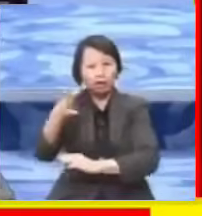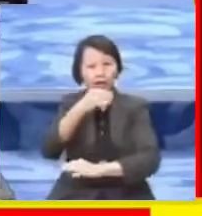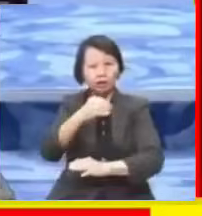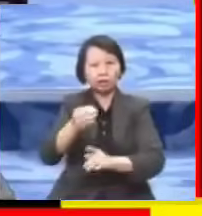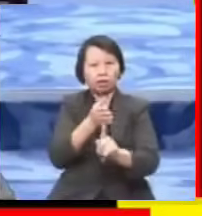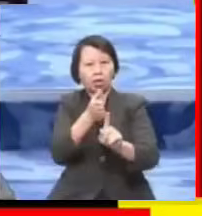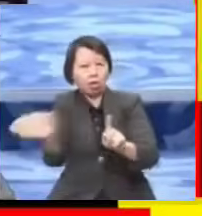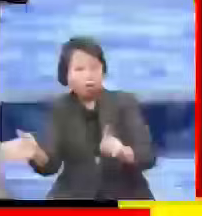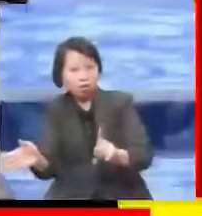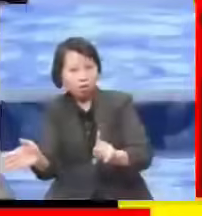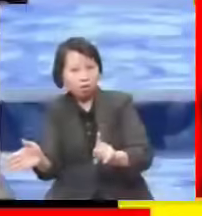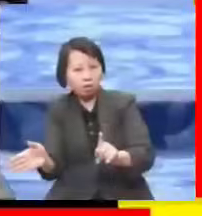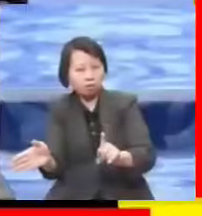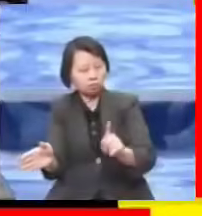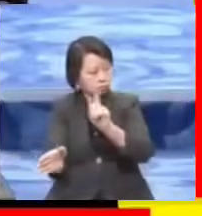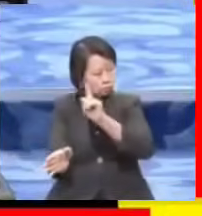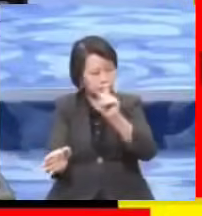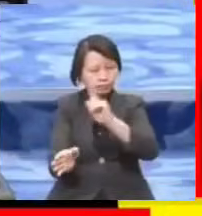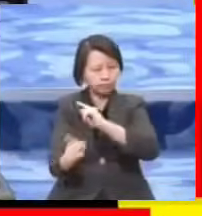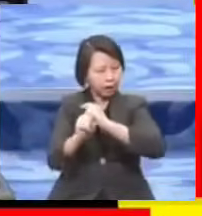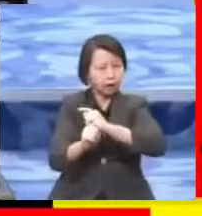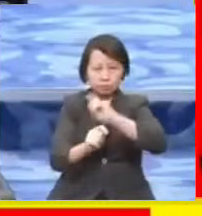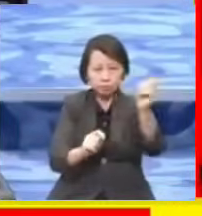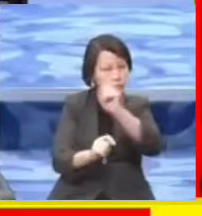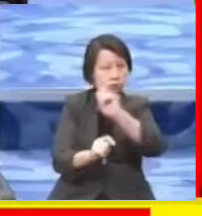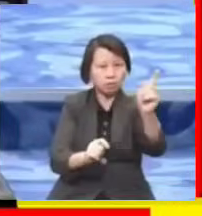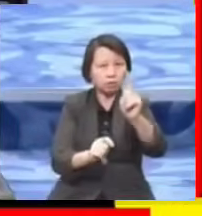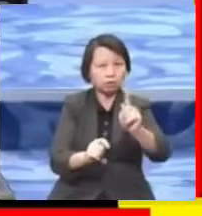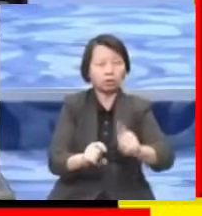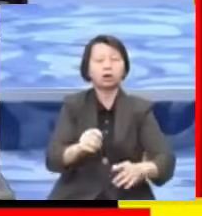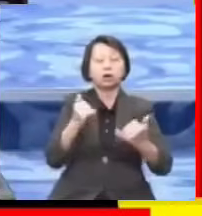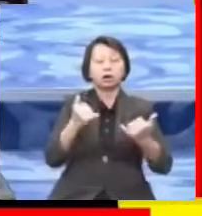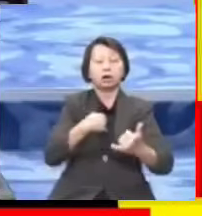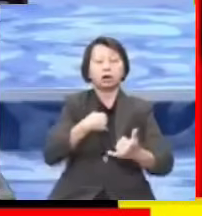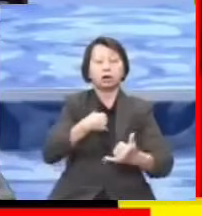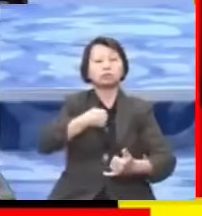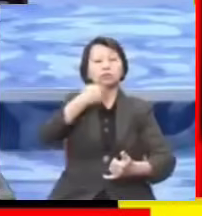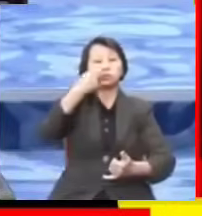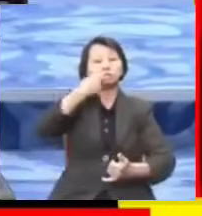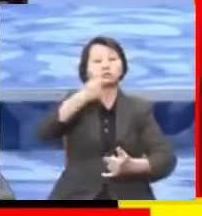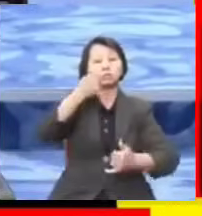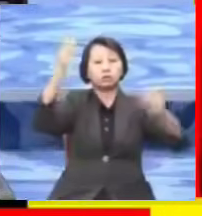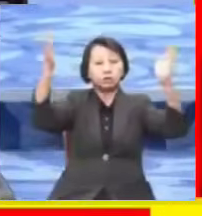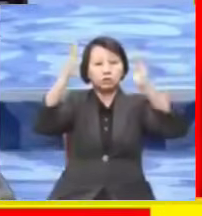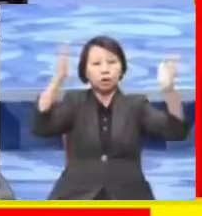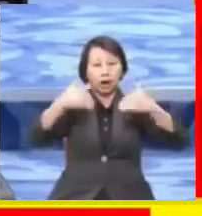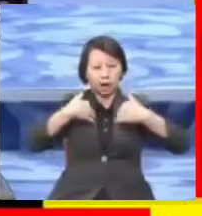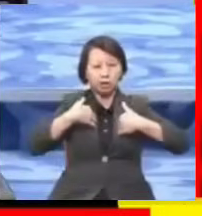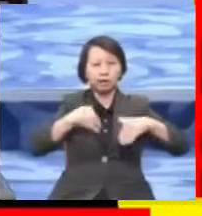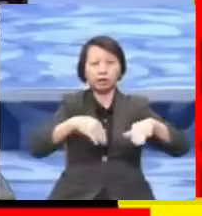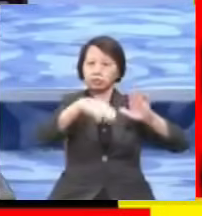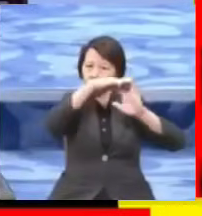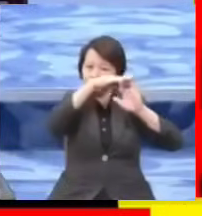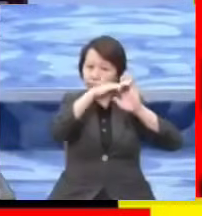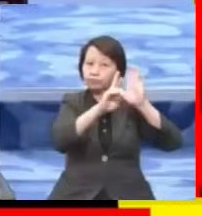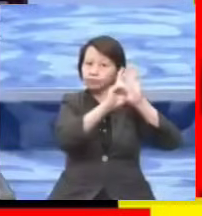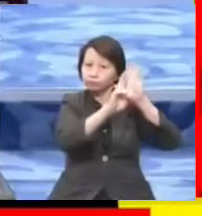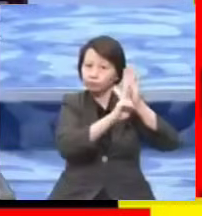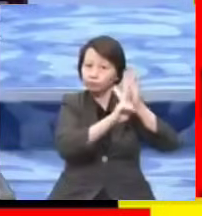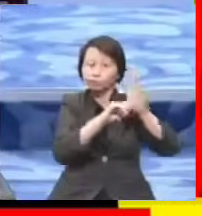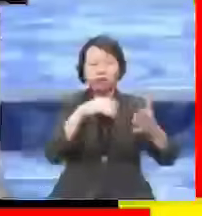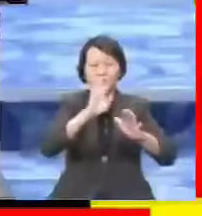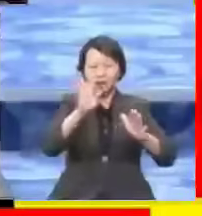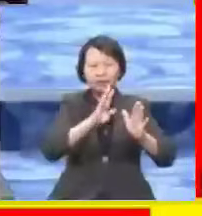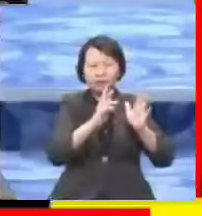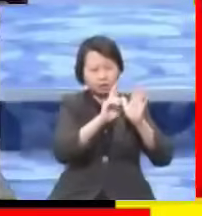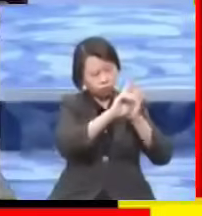Dan dan kita harus jaga supaya negara ini ada kerukunannya. Ini bukan undang-undang yang saya